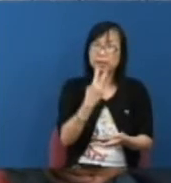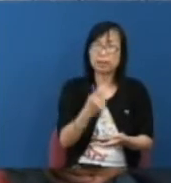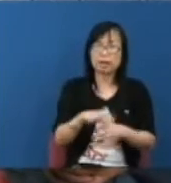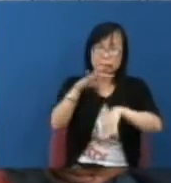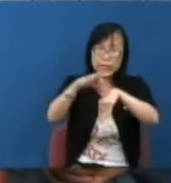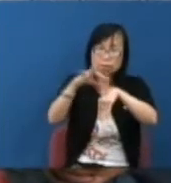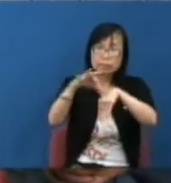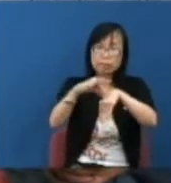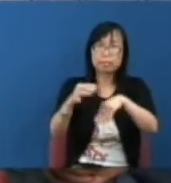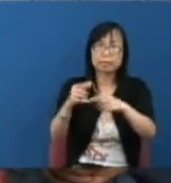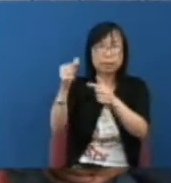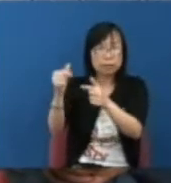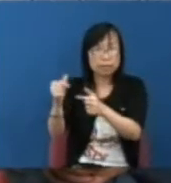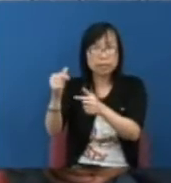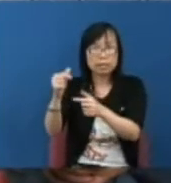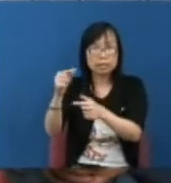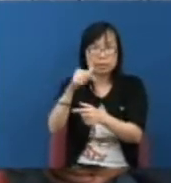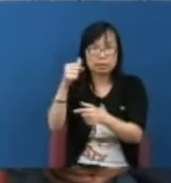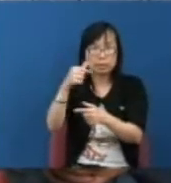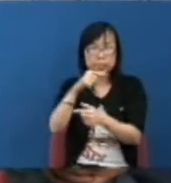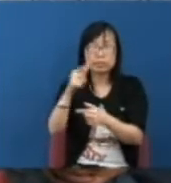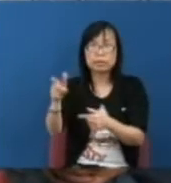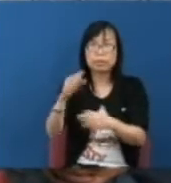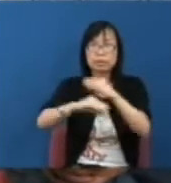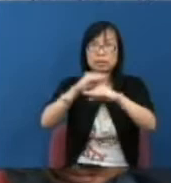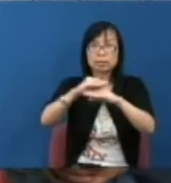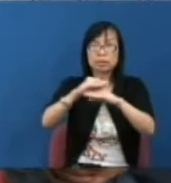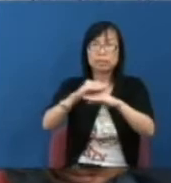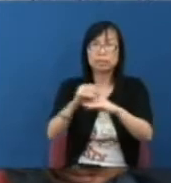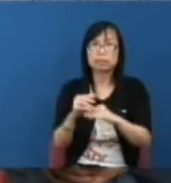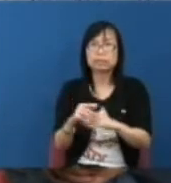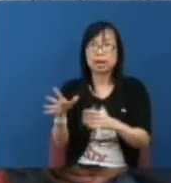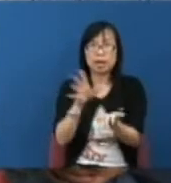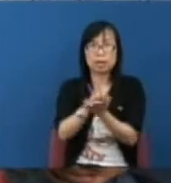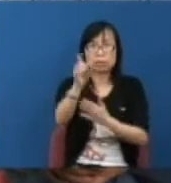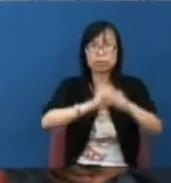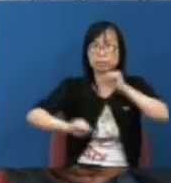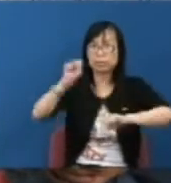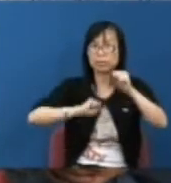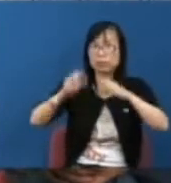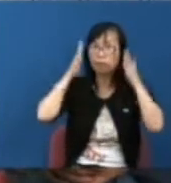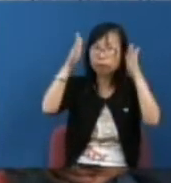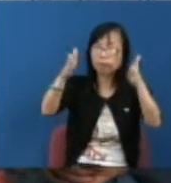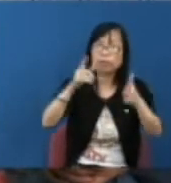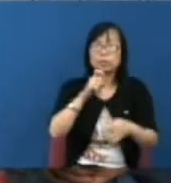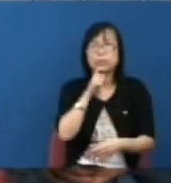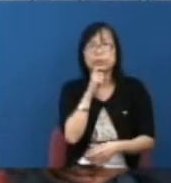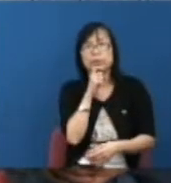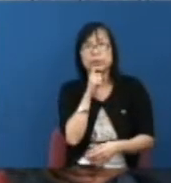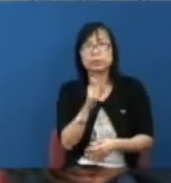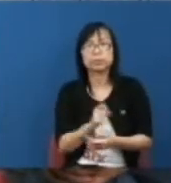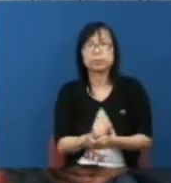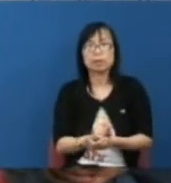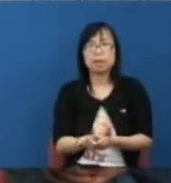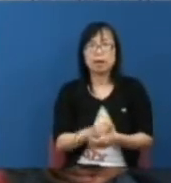嘅環保標籤啊。咁但係建築物料咧，即正如頭先我哋專業動力嘅方向咧，就係如果佢有呢個